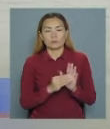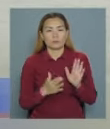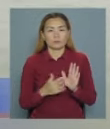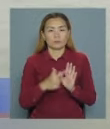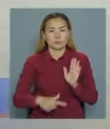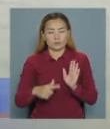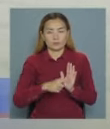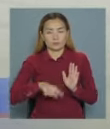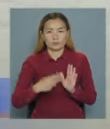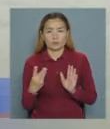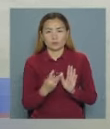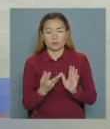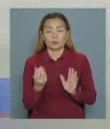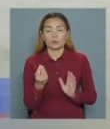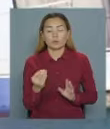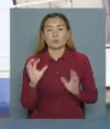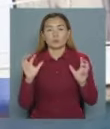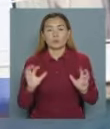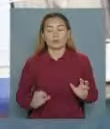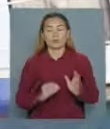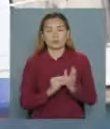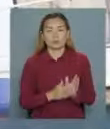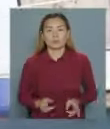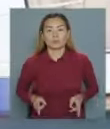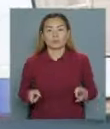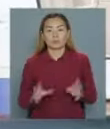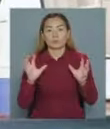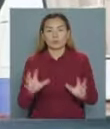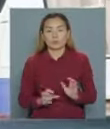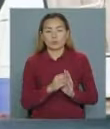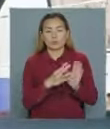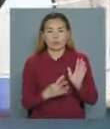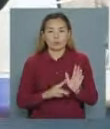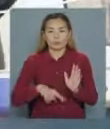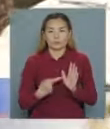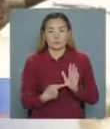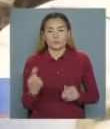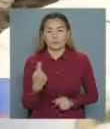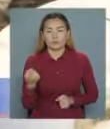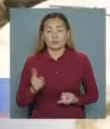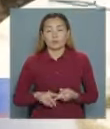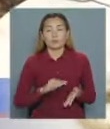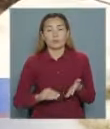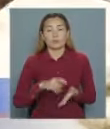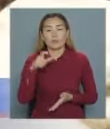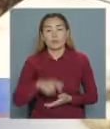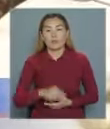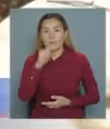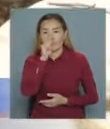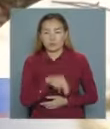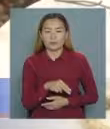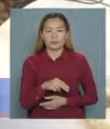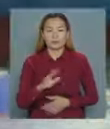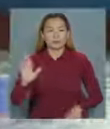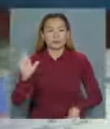77-ші бабы 3-ші тармағының 1-ші тармақшасы Қылмыстық процессуалдық кодексінің 19-ші бабы 1-ші бөлігіне сәйкес адамның кінәлі екендігі